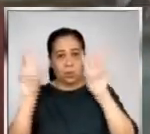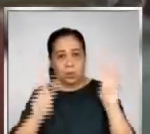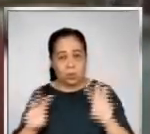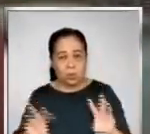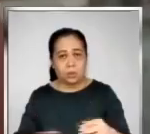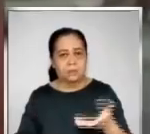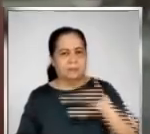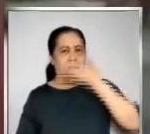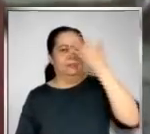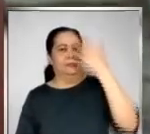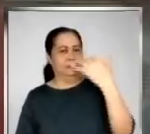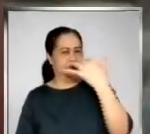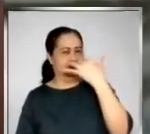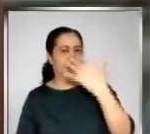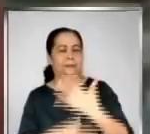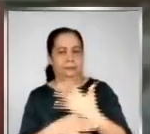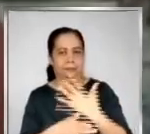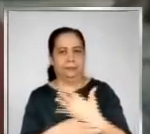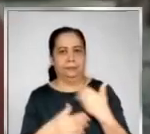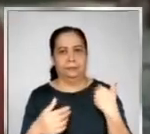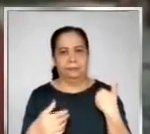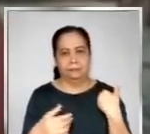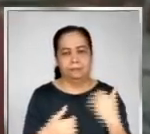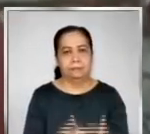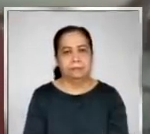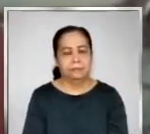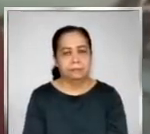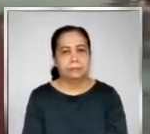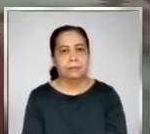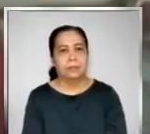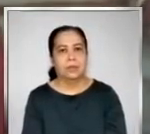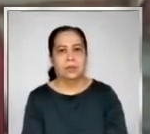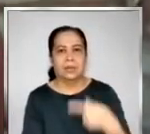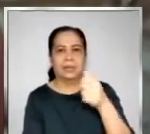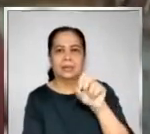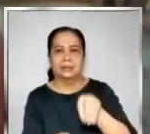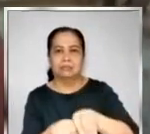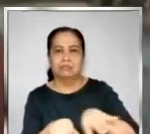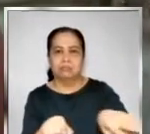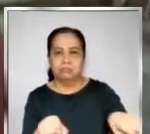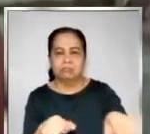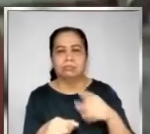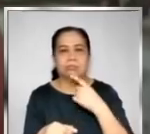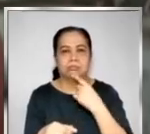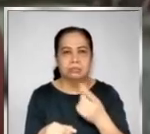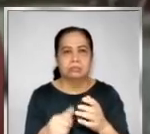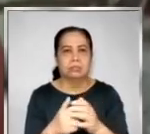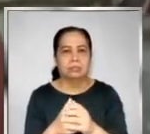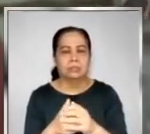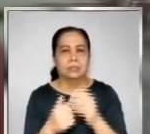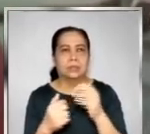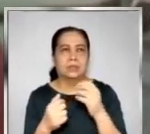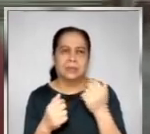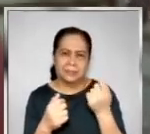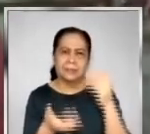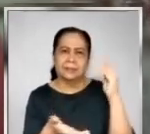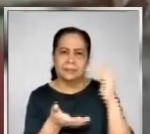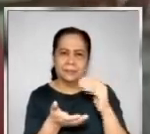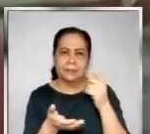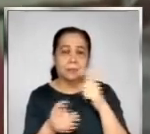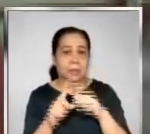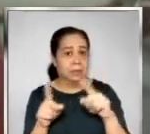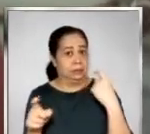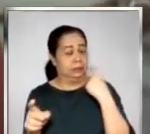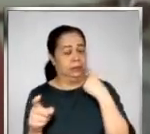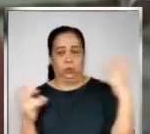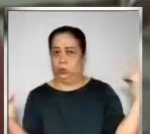itong ammonia gas na leak na ito. Pero again, sinabi nga, medyo humupa na yung amoy kanina daw talaga. Ay napakatindi kaya